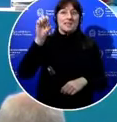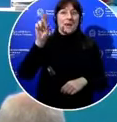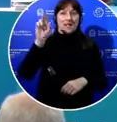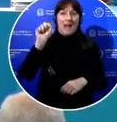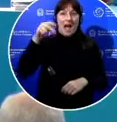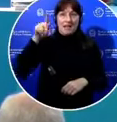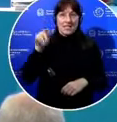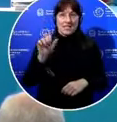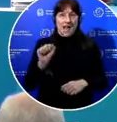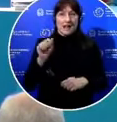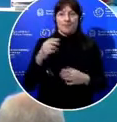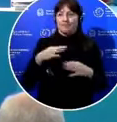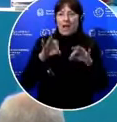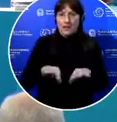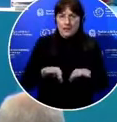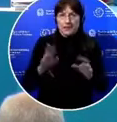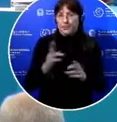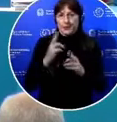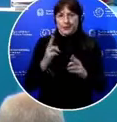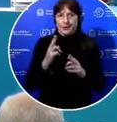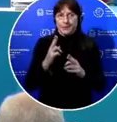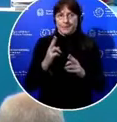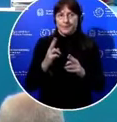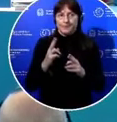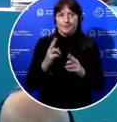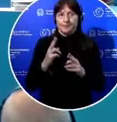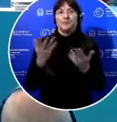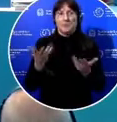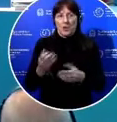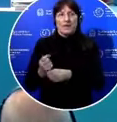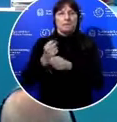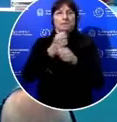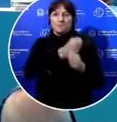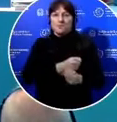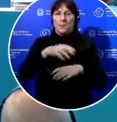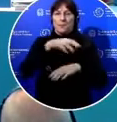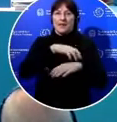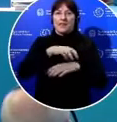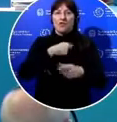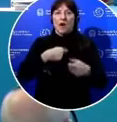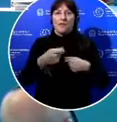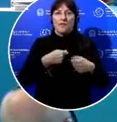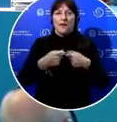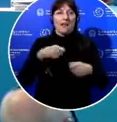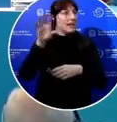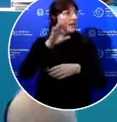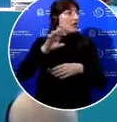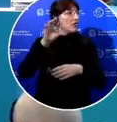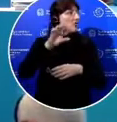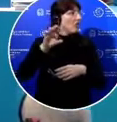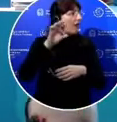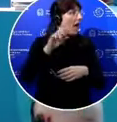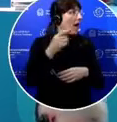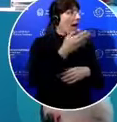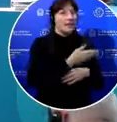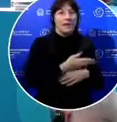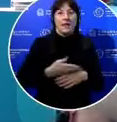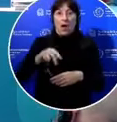quindi non ha potuto raggiungerci qui a Genova. Prende quindi la parola il ministro per gli affari regionali e le autonomie, Maria Stella